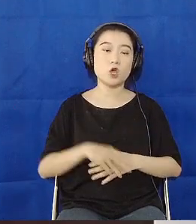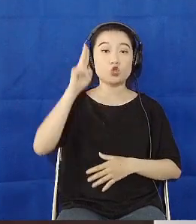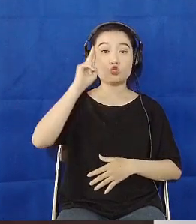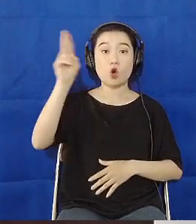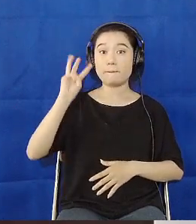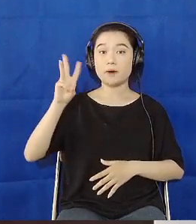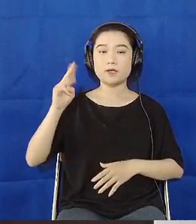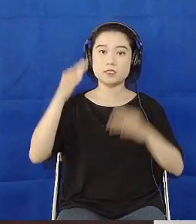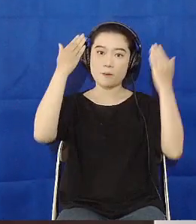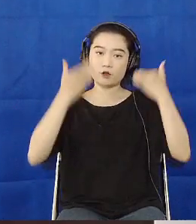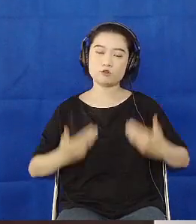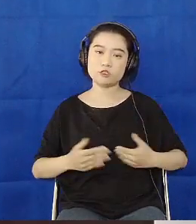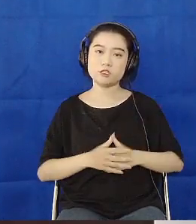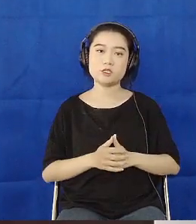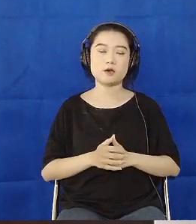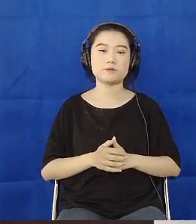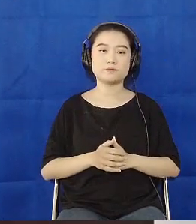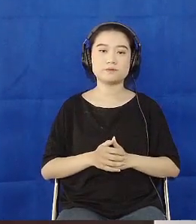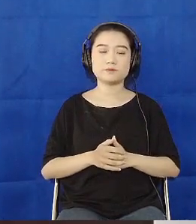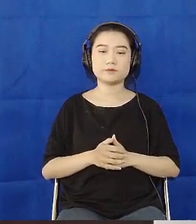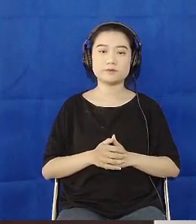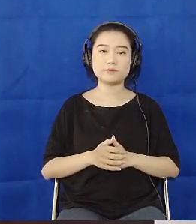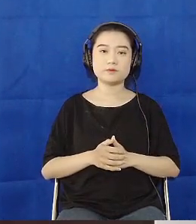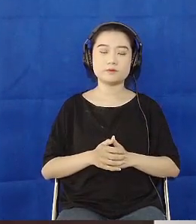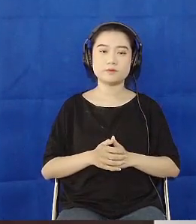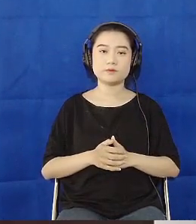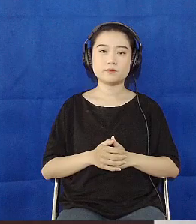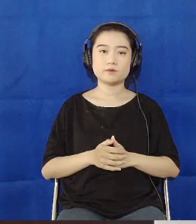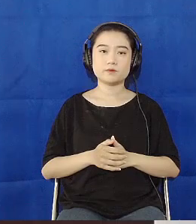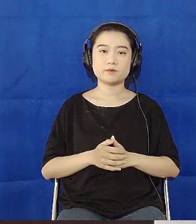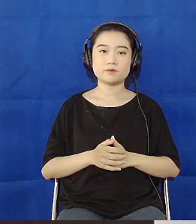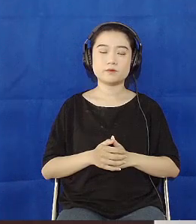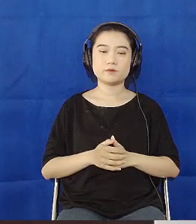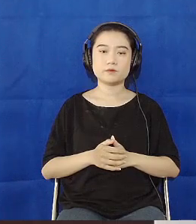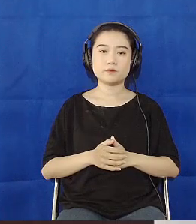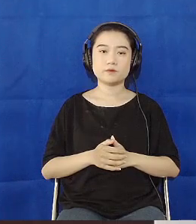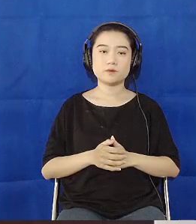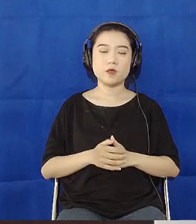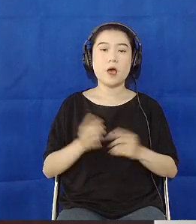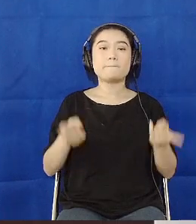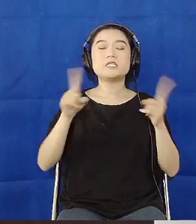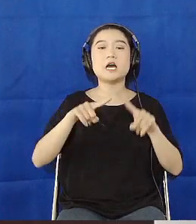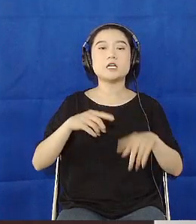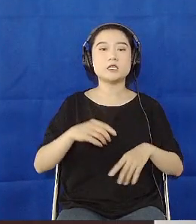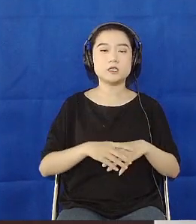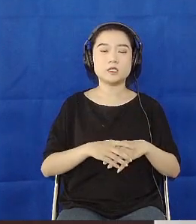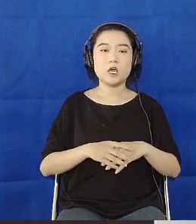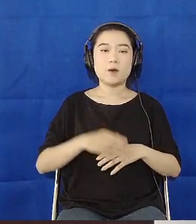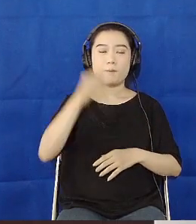kamu bukan hanya menjadi orang-orang yang menghasilkan berbagai hal yang materi